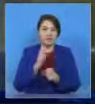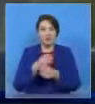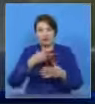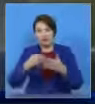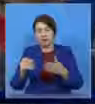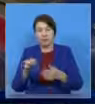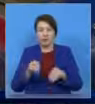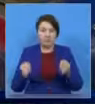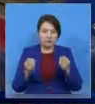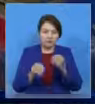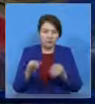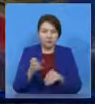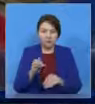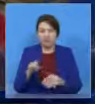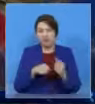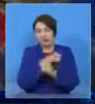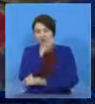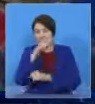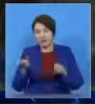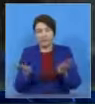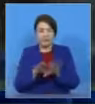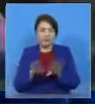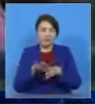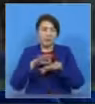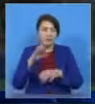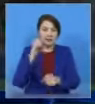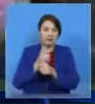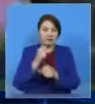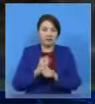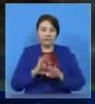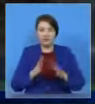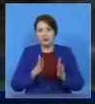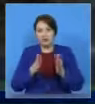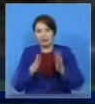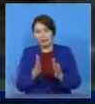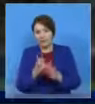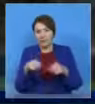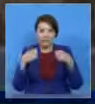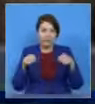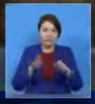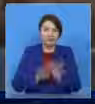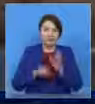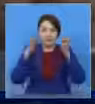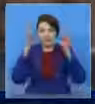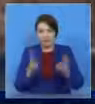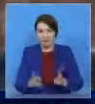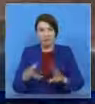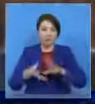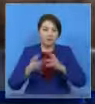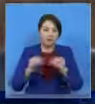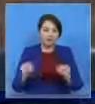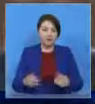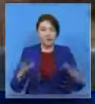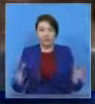закупают семена, горюче-смазочные материалы. Таким образом ведется работа не только в направлении обеспечения продовольственной безопасности, но и в целом